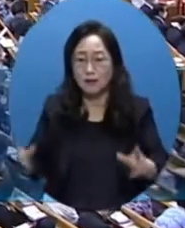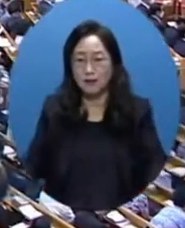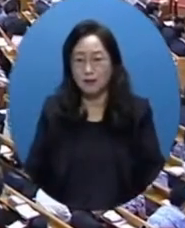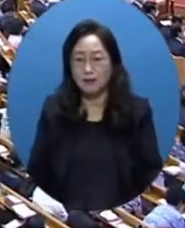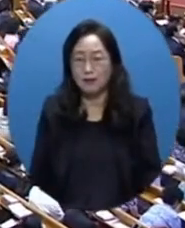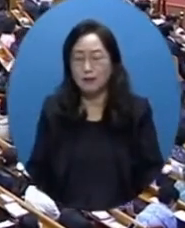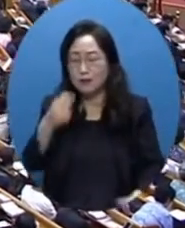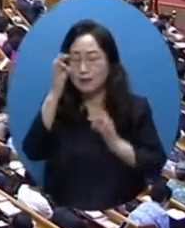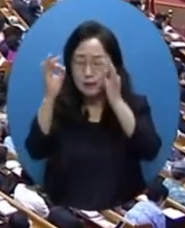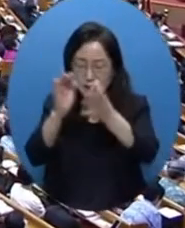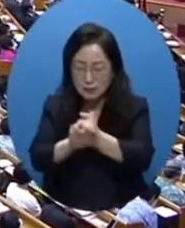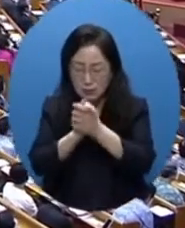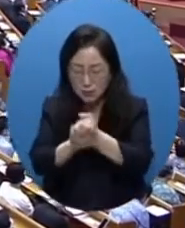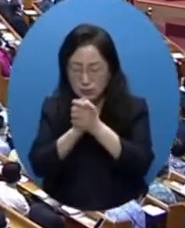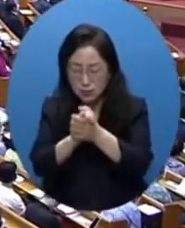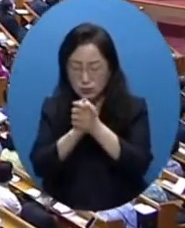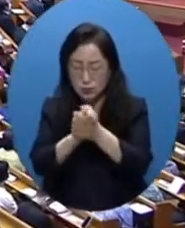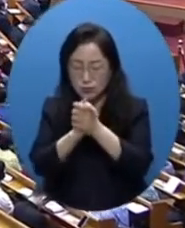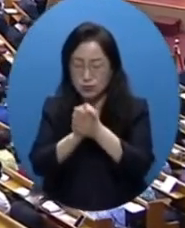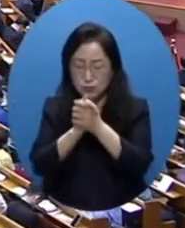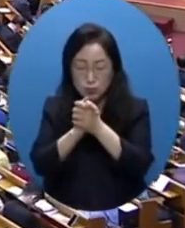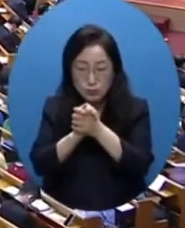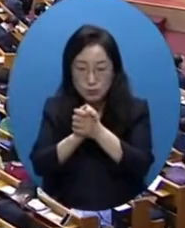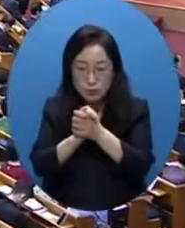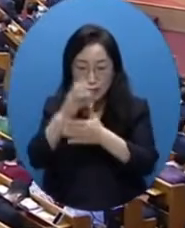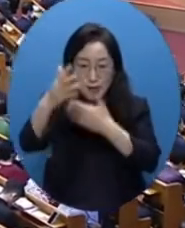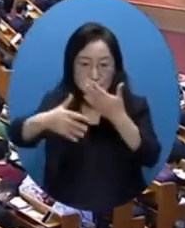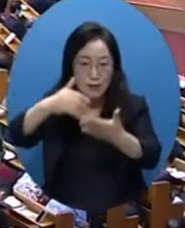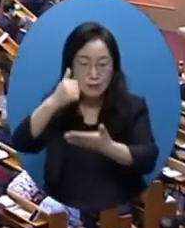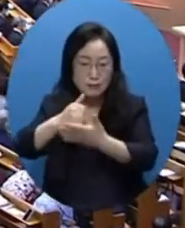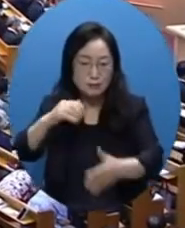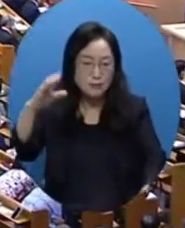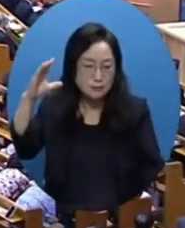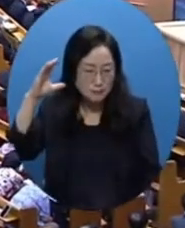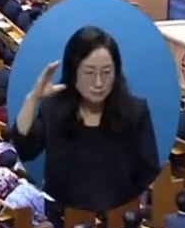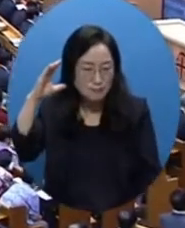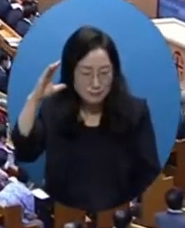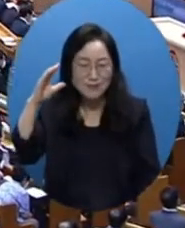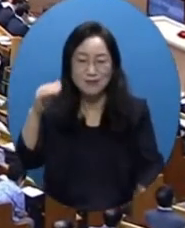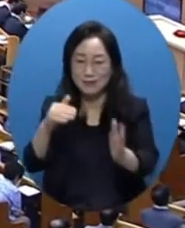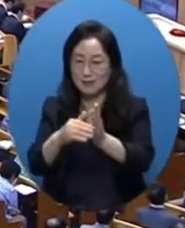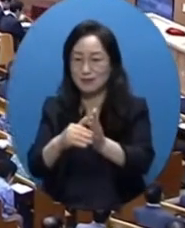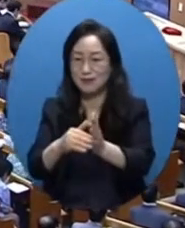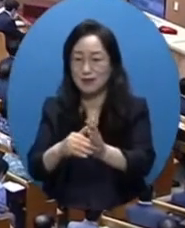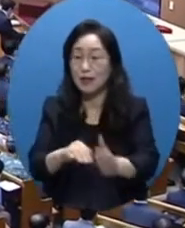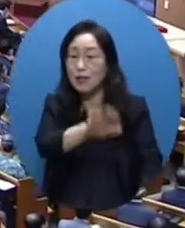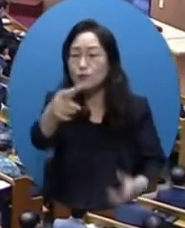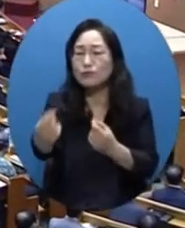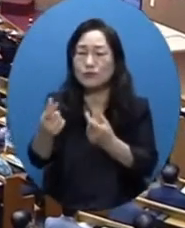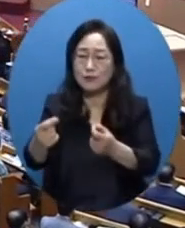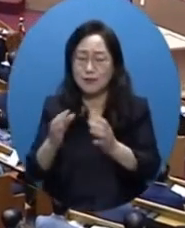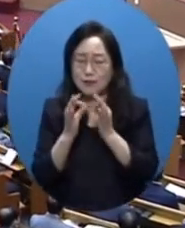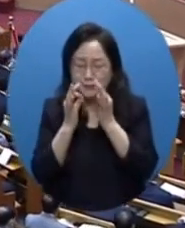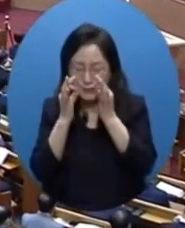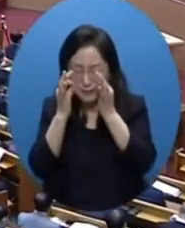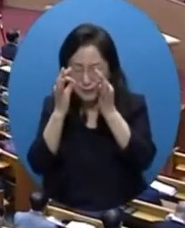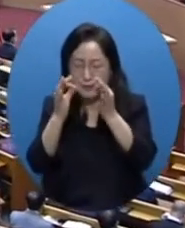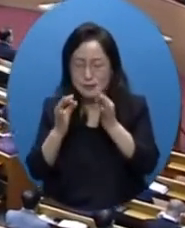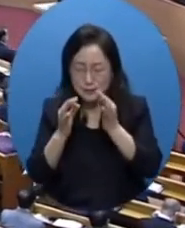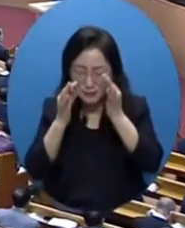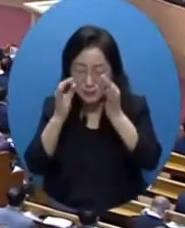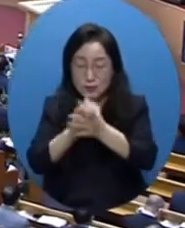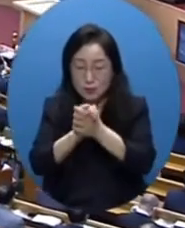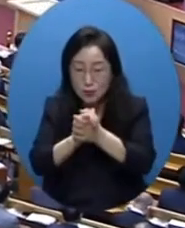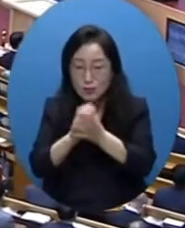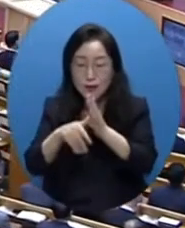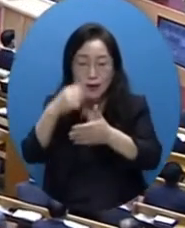간절히 기도하고 또 기도하고 또 기도했더니 하나님께서 그 기도를 들으신 것입니다. 우리가 간절히 부르죠. 기도하고 또 기도하고 또 기도하면